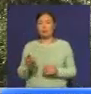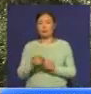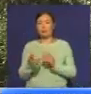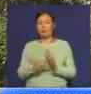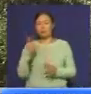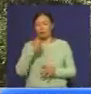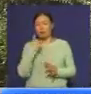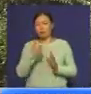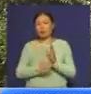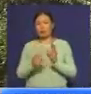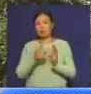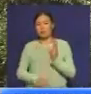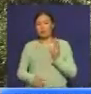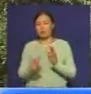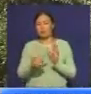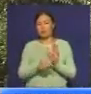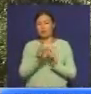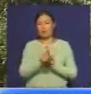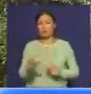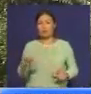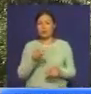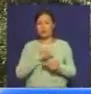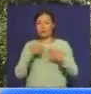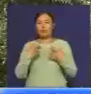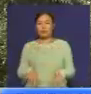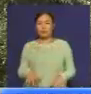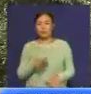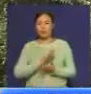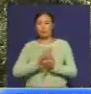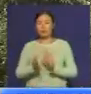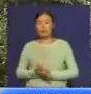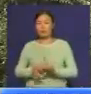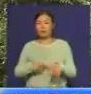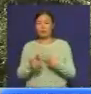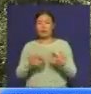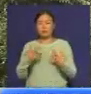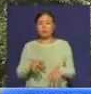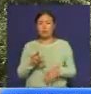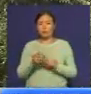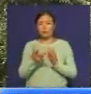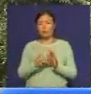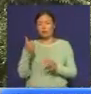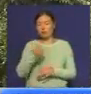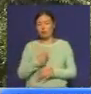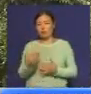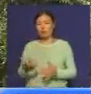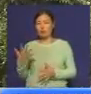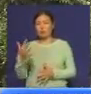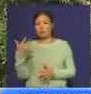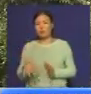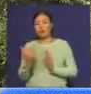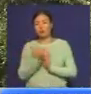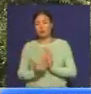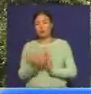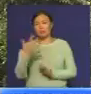2017 жылға 676 адам жұмыстан босатылды. Келісім бойынша. 2018 жыл бойынша 550